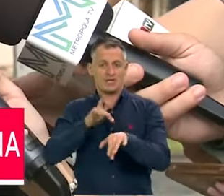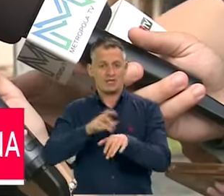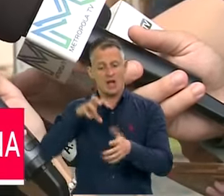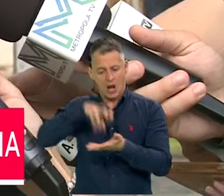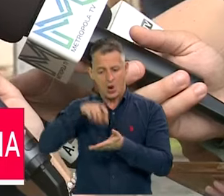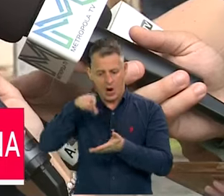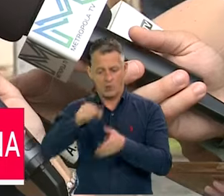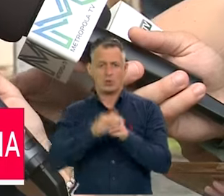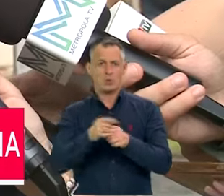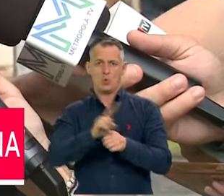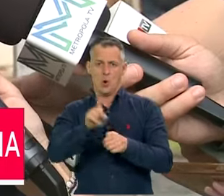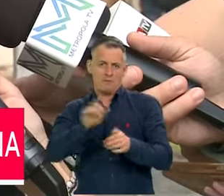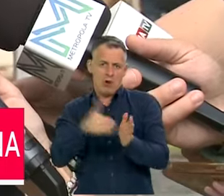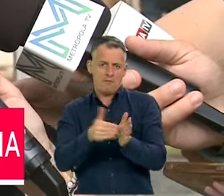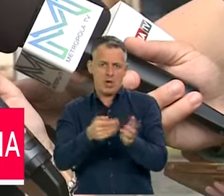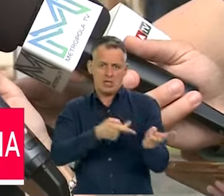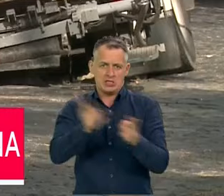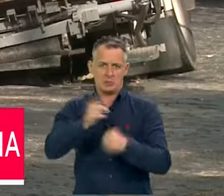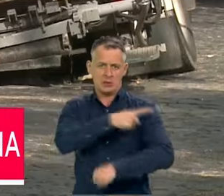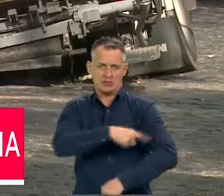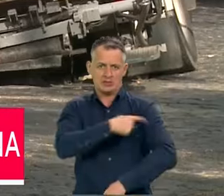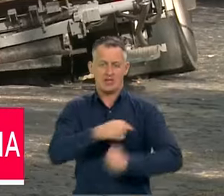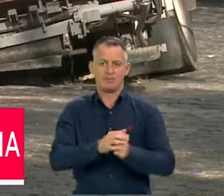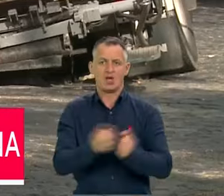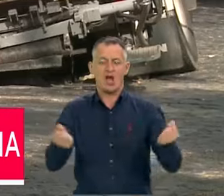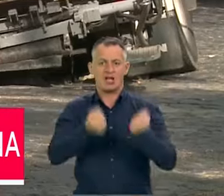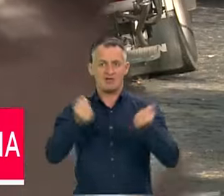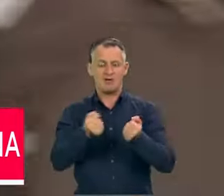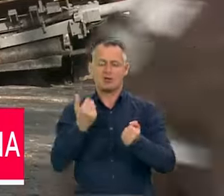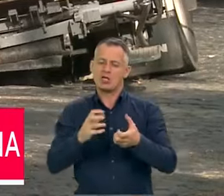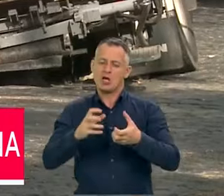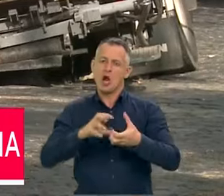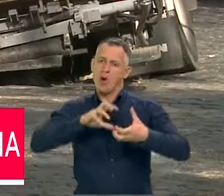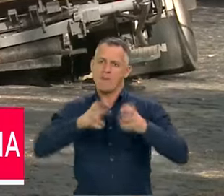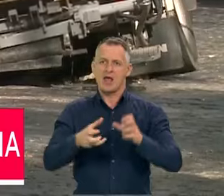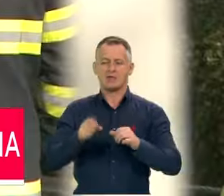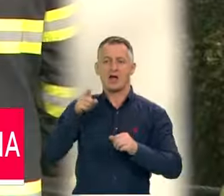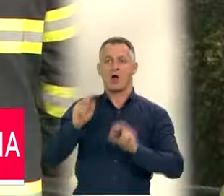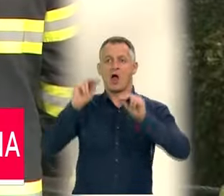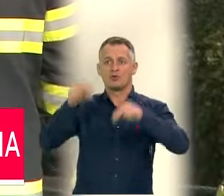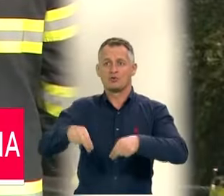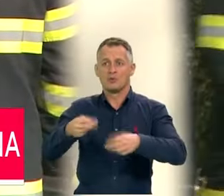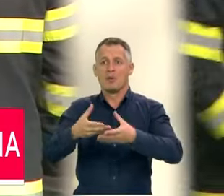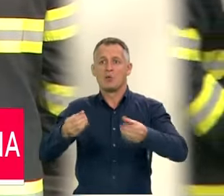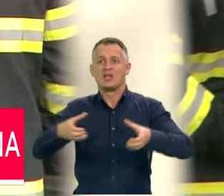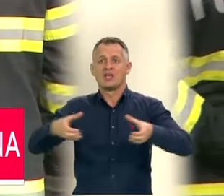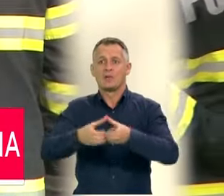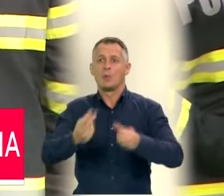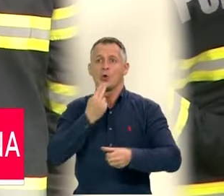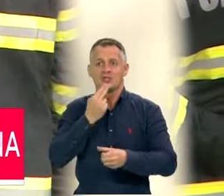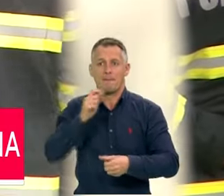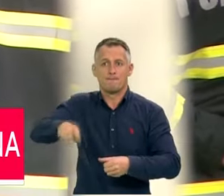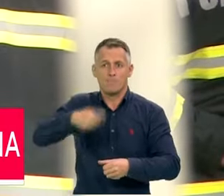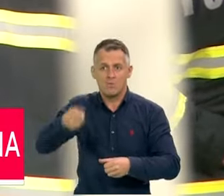ă nefiind necesar transportul la spital intervenția a fost una complexă acolo au ajuns mai multe echipe de polițiști